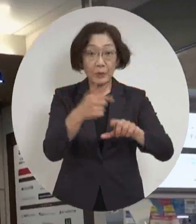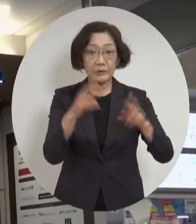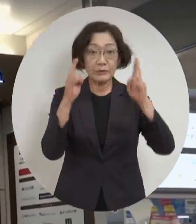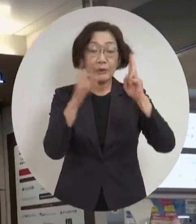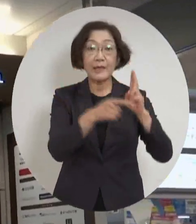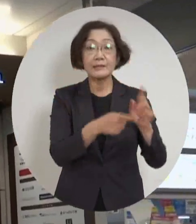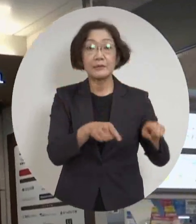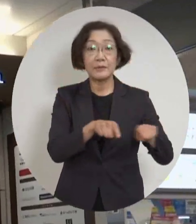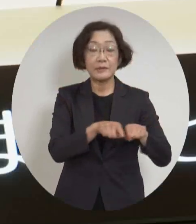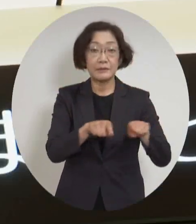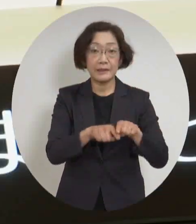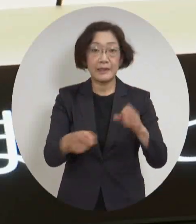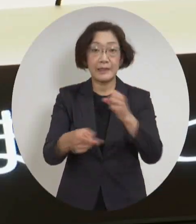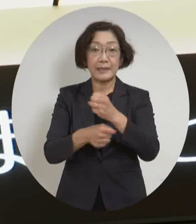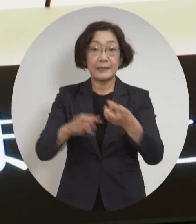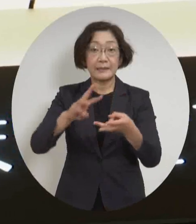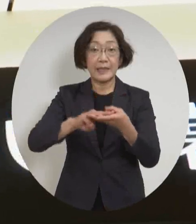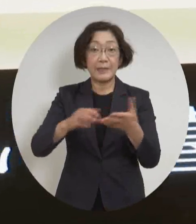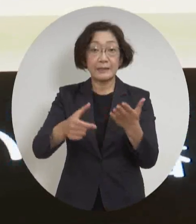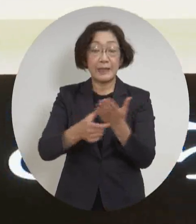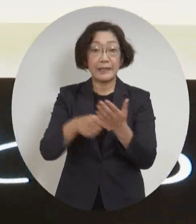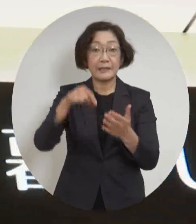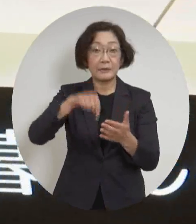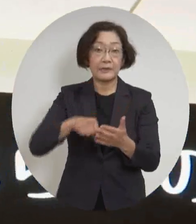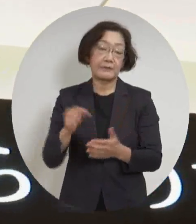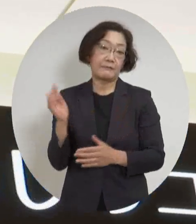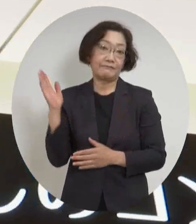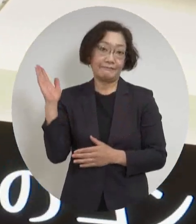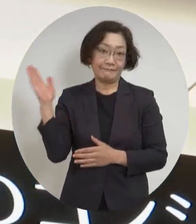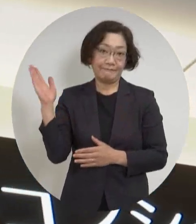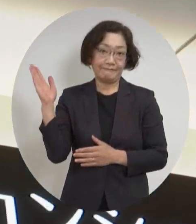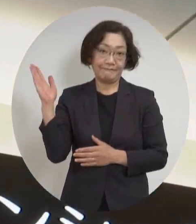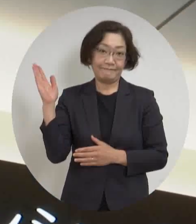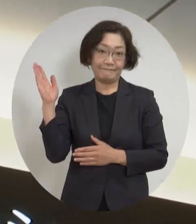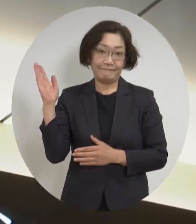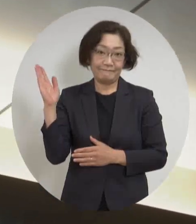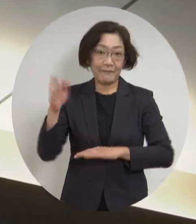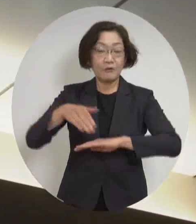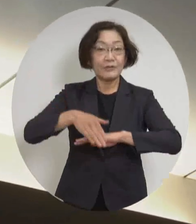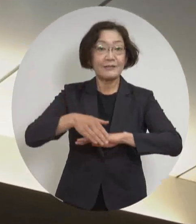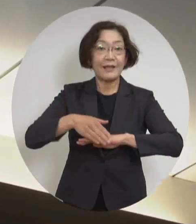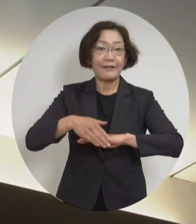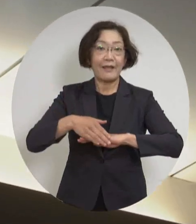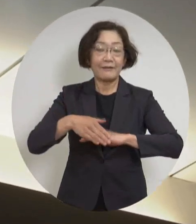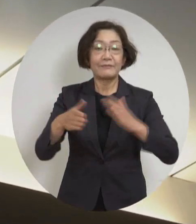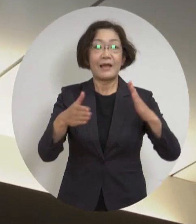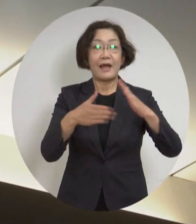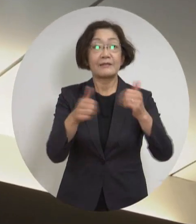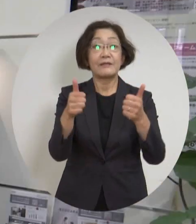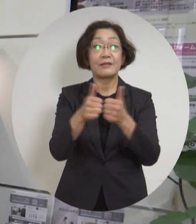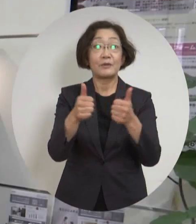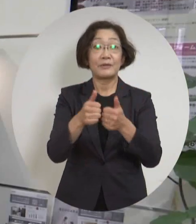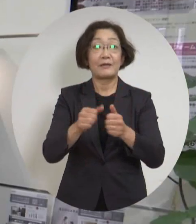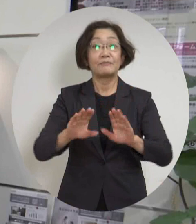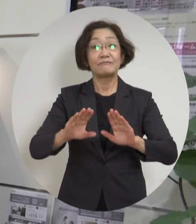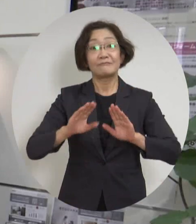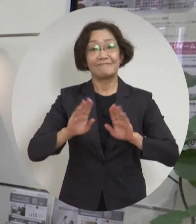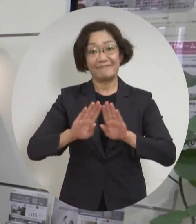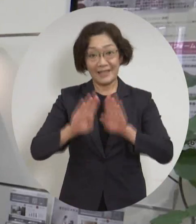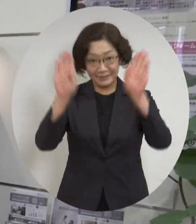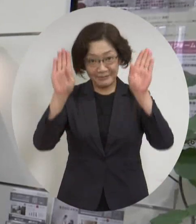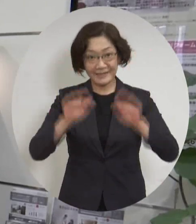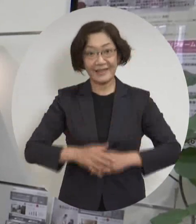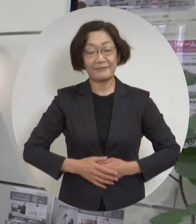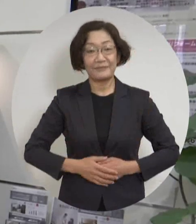し、蒲田駅構内にある住まいと暮らしのコンシュルジュでも空き家に関する相談ができるよう